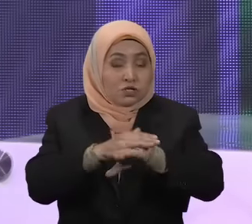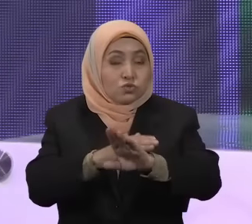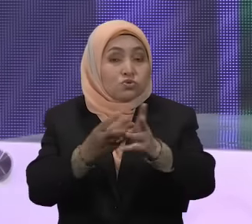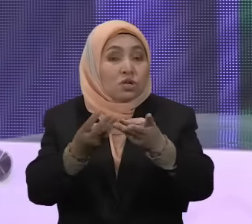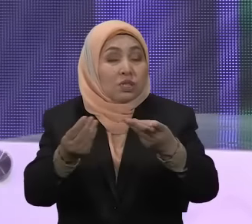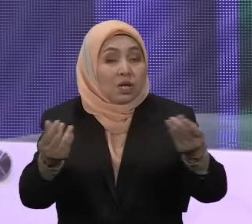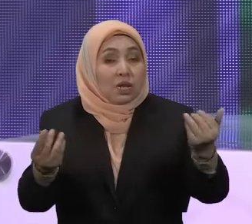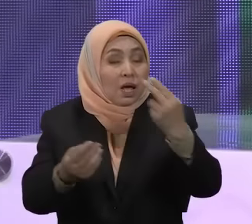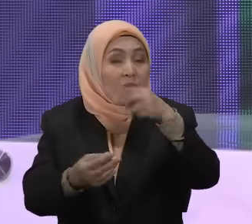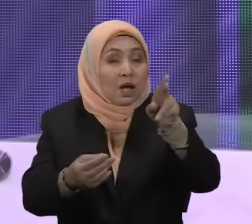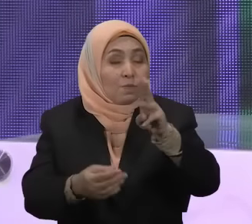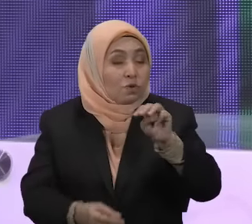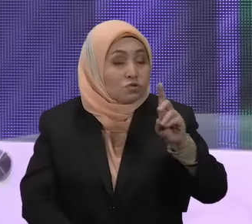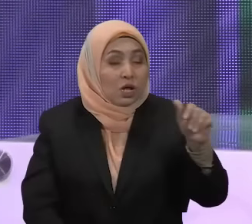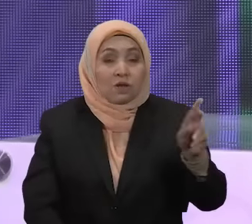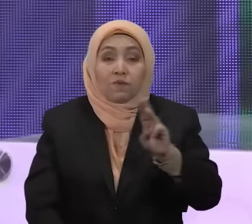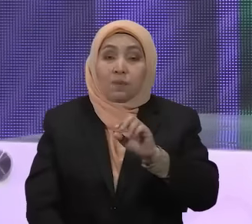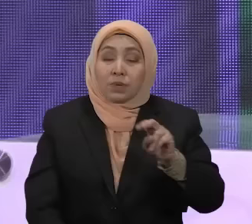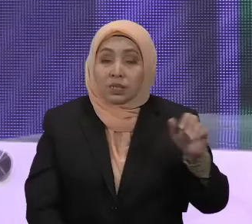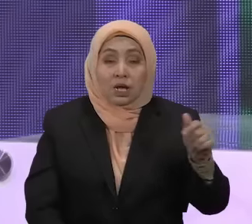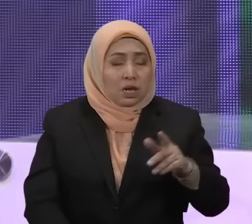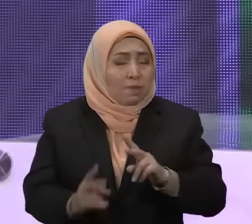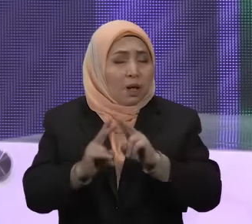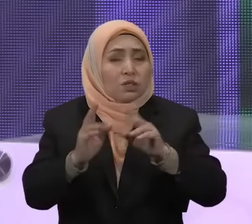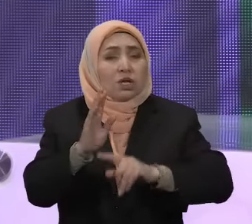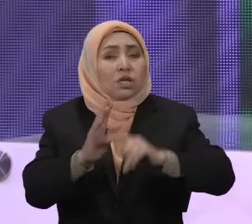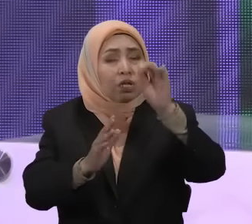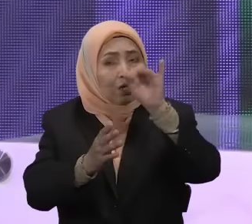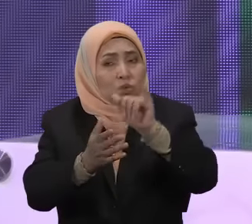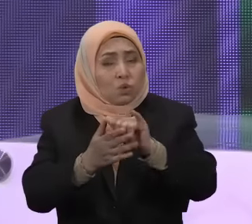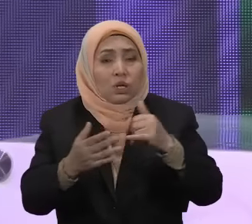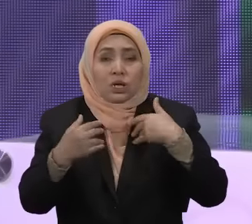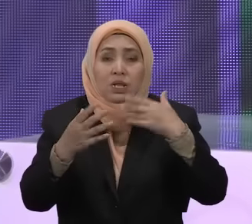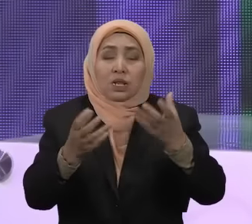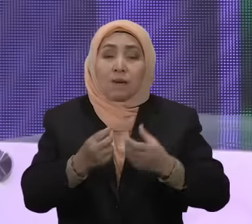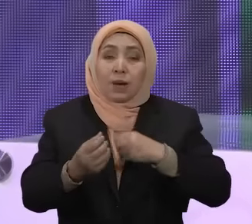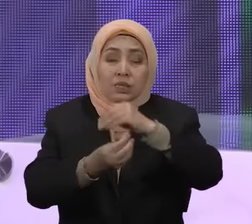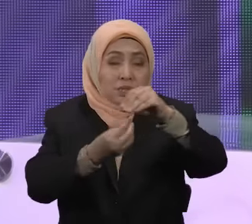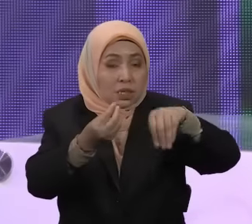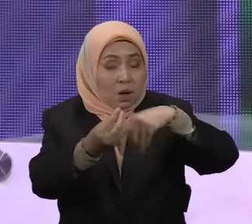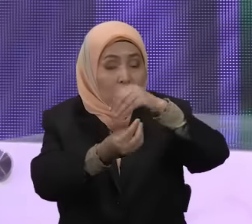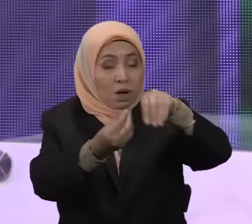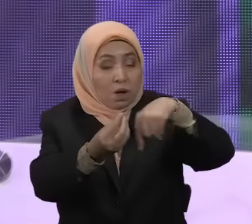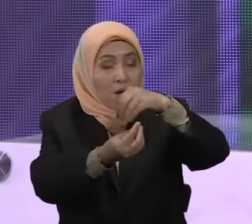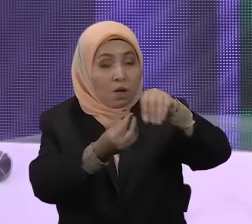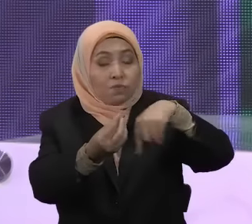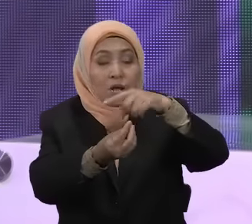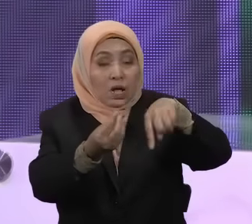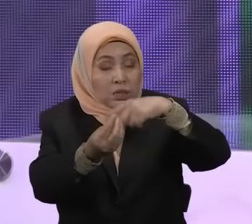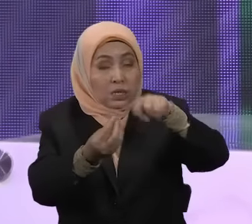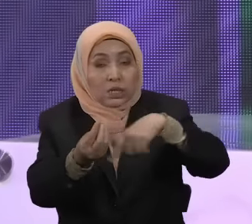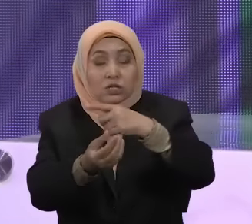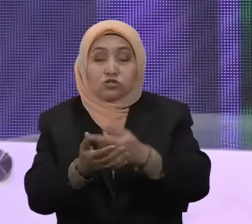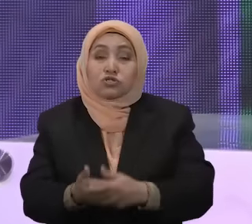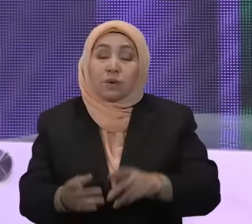haram, yeah, masuk Muzdalifah, masuk ke Mina, mm-hmm, dan puncaknya itu ialah apa, mm-hmm, dapat tawaf di Baitullah. Macam kita pergi